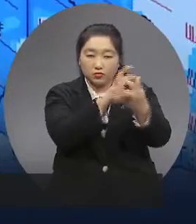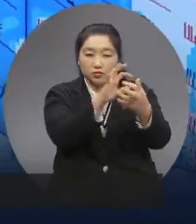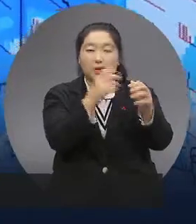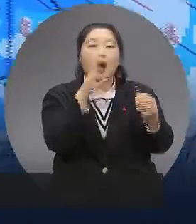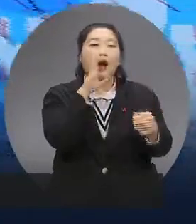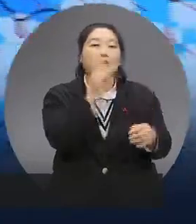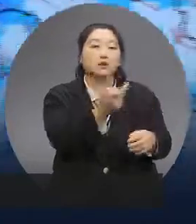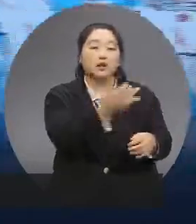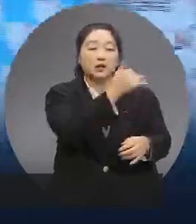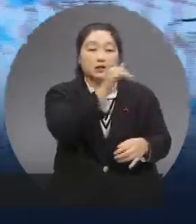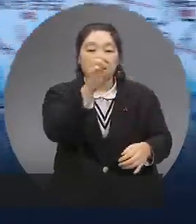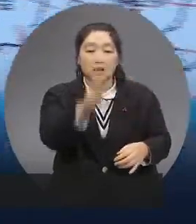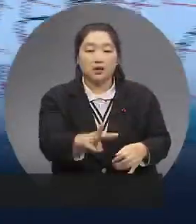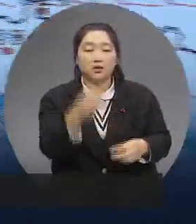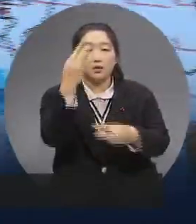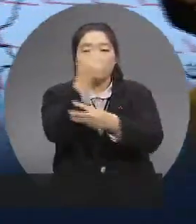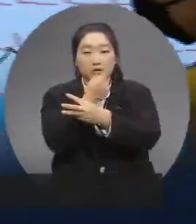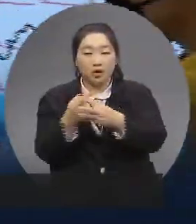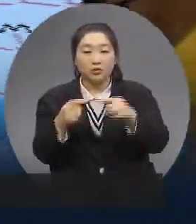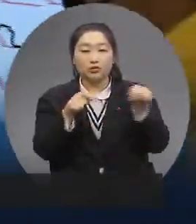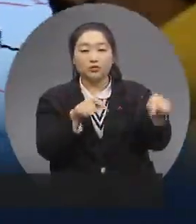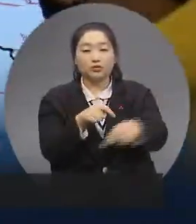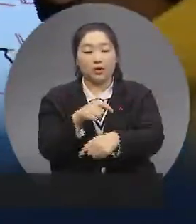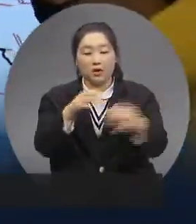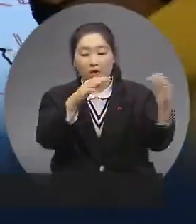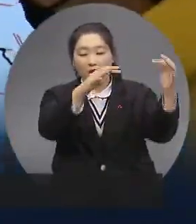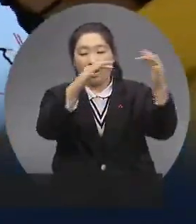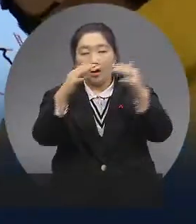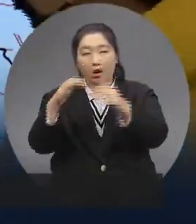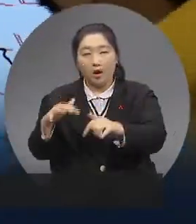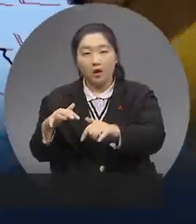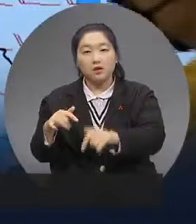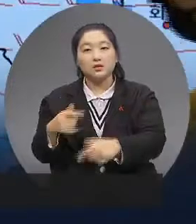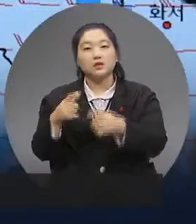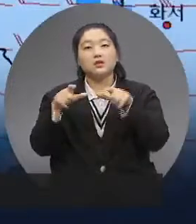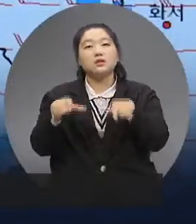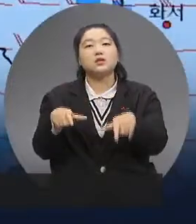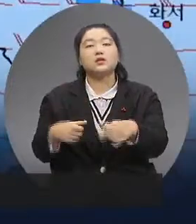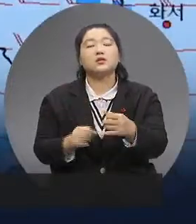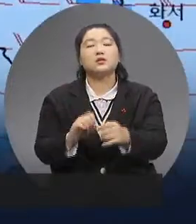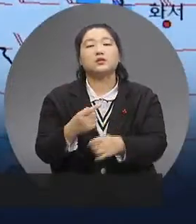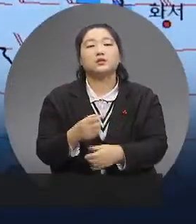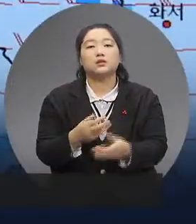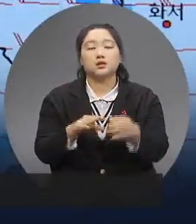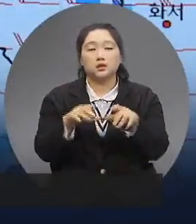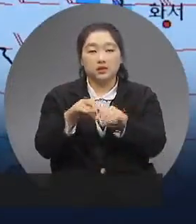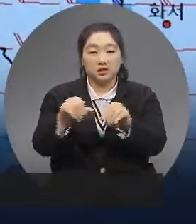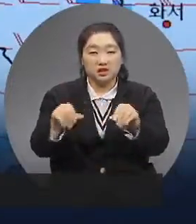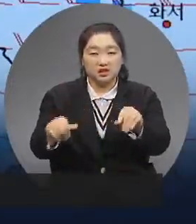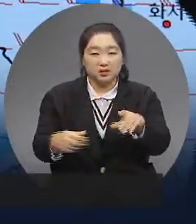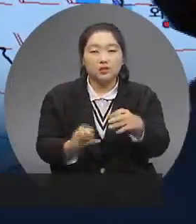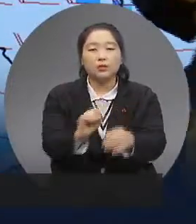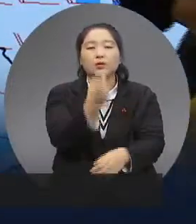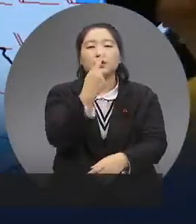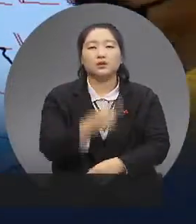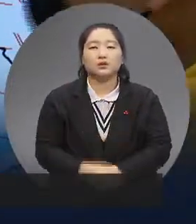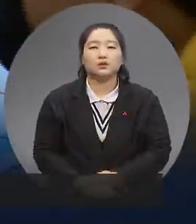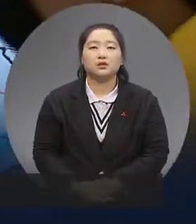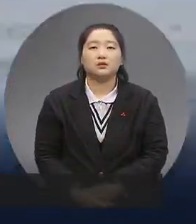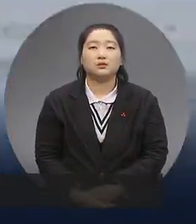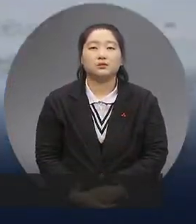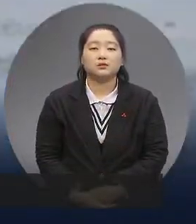그리고 세종하고 청주 쪽을 해서 지역적인 효과에 의해서 적설이 좀 눈이 많이 내린 케이스가